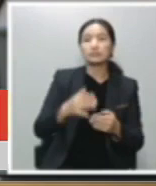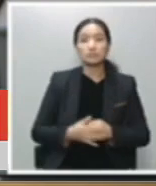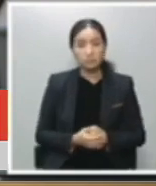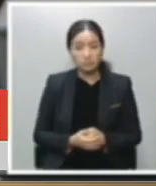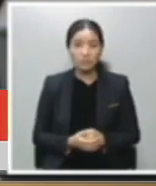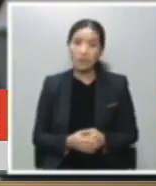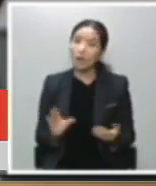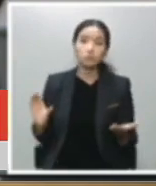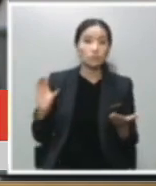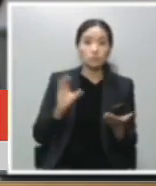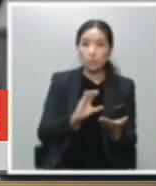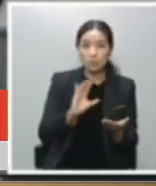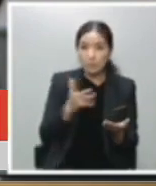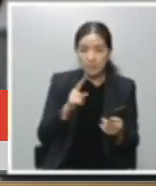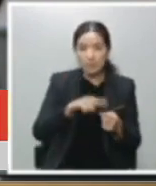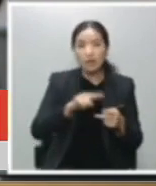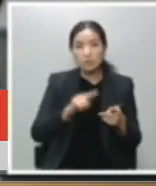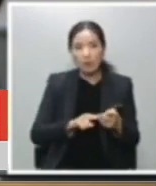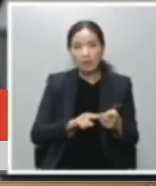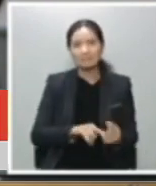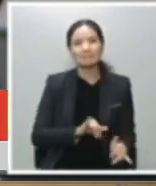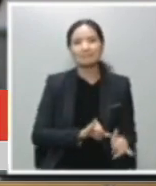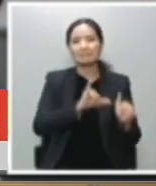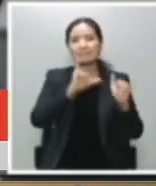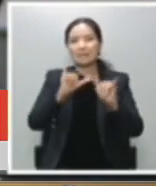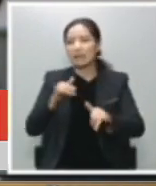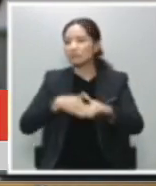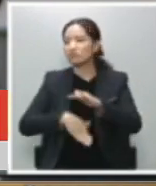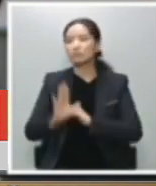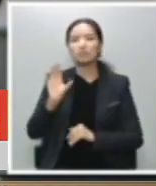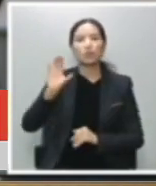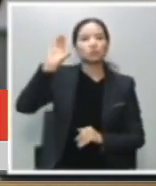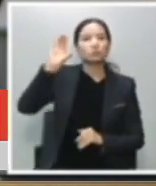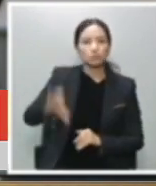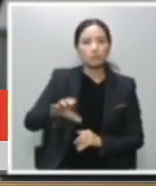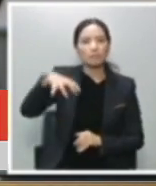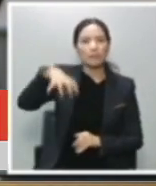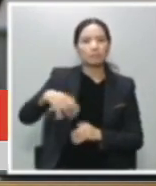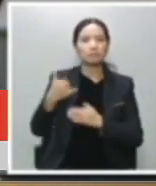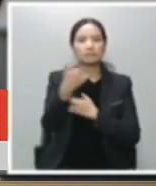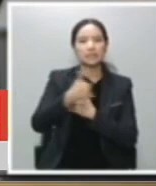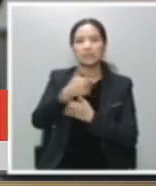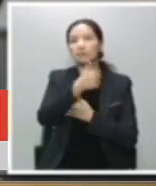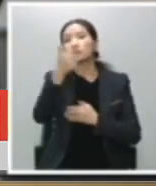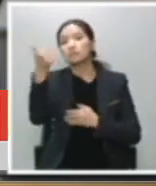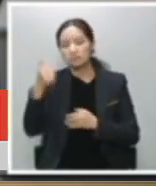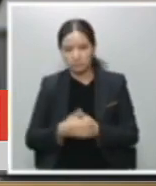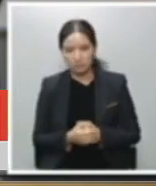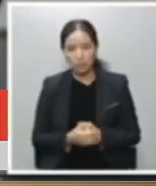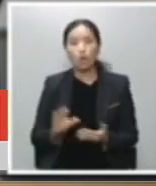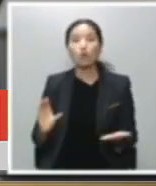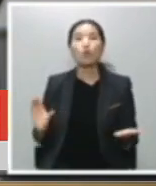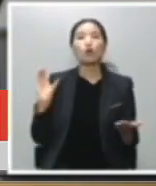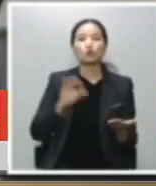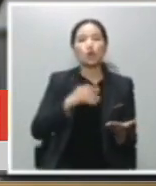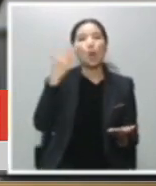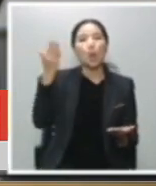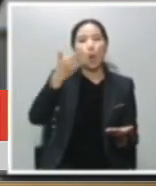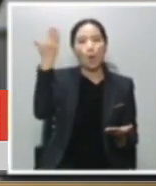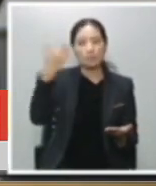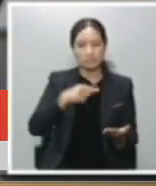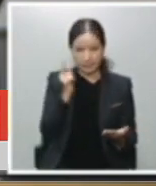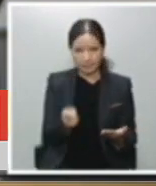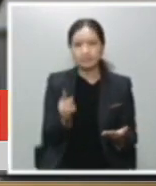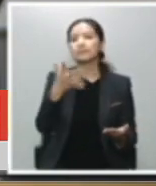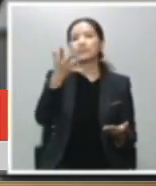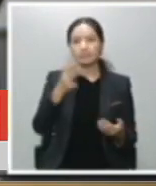ากไม่มาลงทุนแล้วยังย้ายฐานหลีย้ายฐานหนีจึงมีแต่การลงทุนลมไม่มีการลงทุน